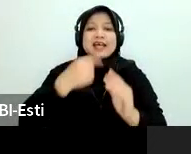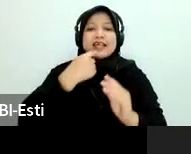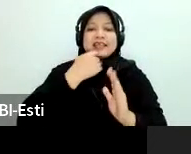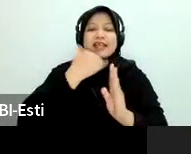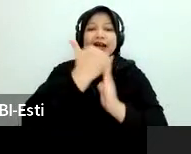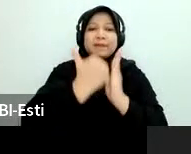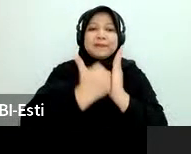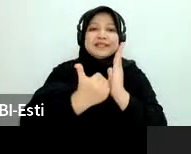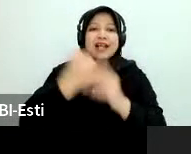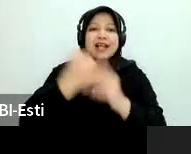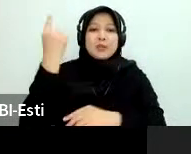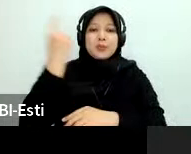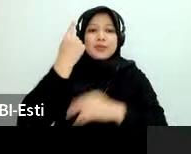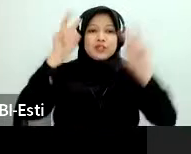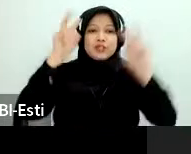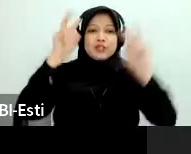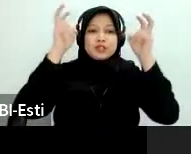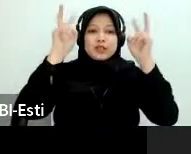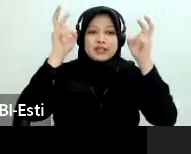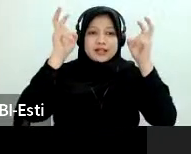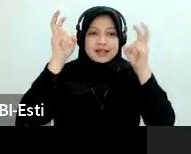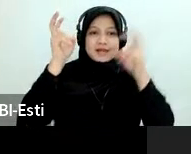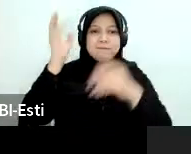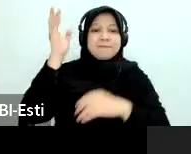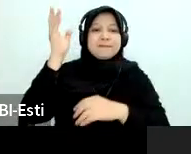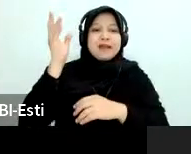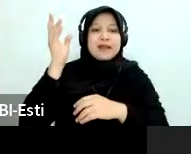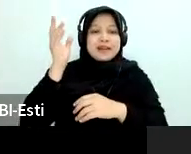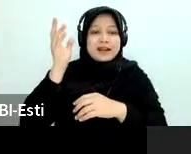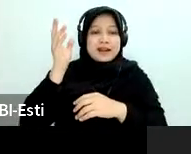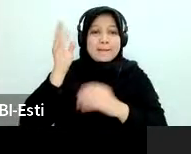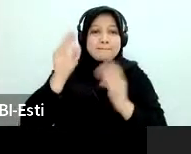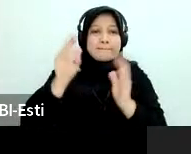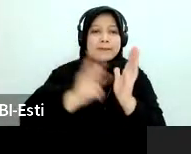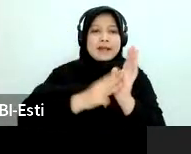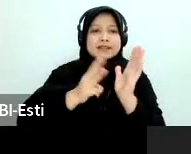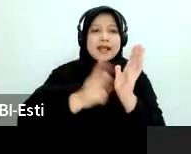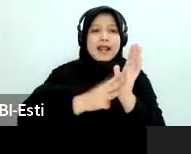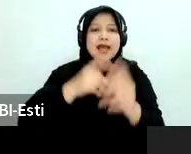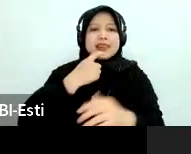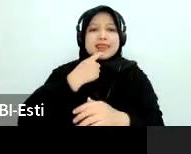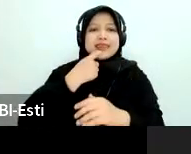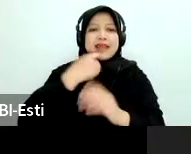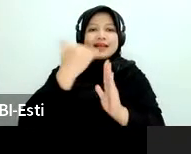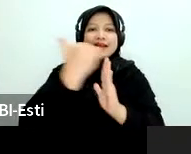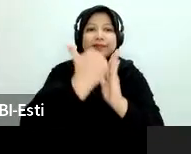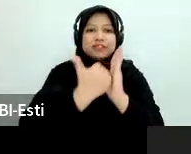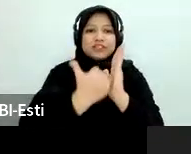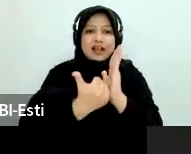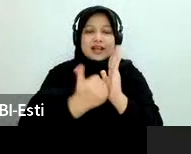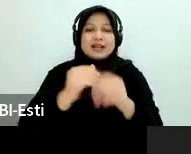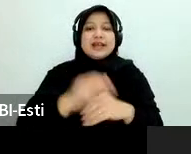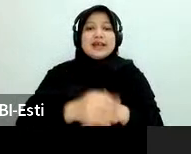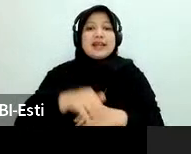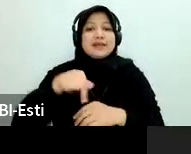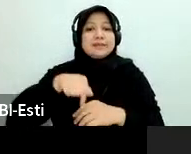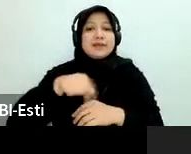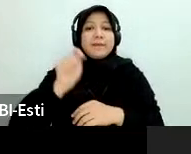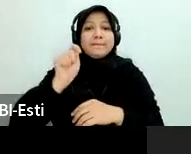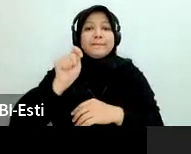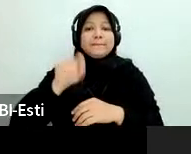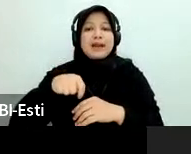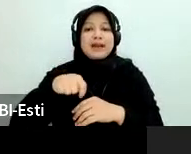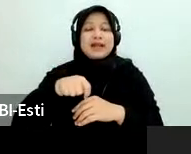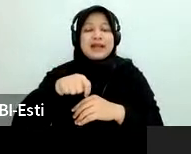yang berjudul problematizing housing Epi artikel ini saya menggunakan pendekatan sejarah semantik kata